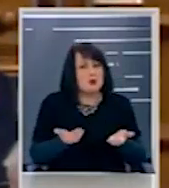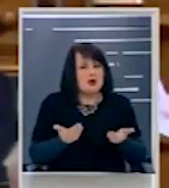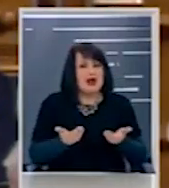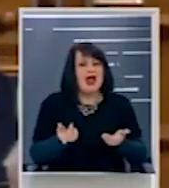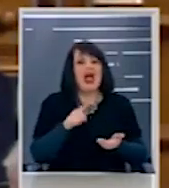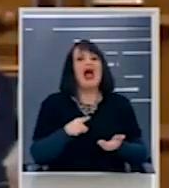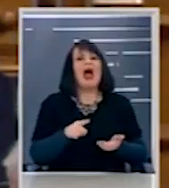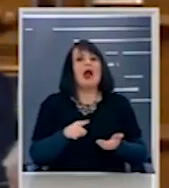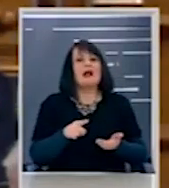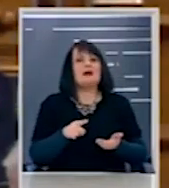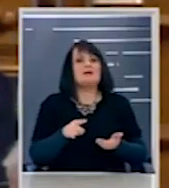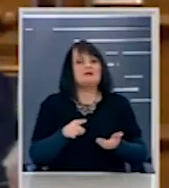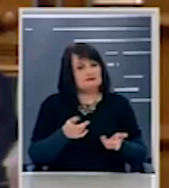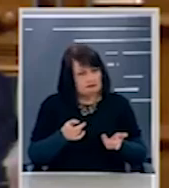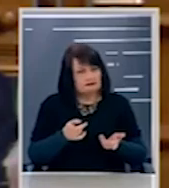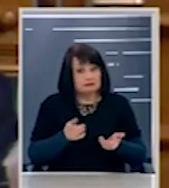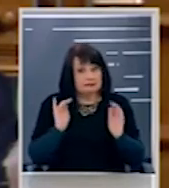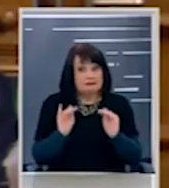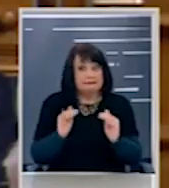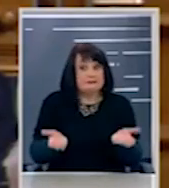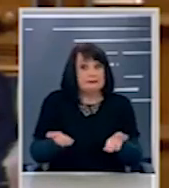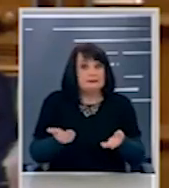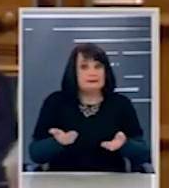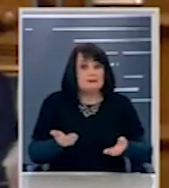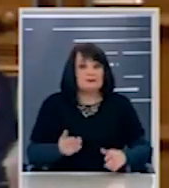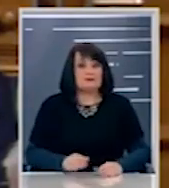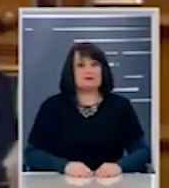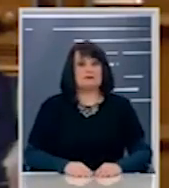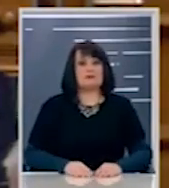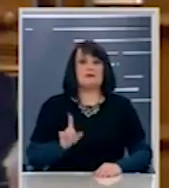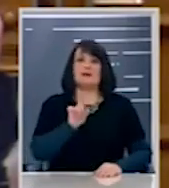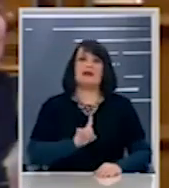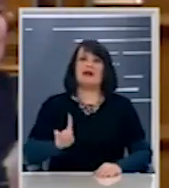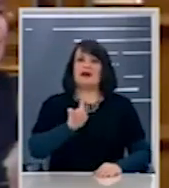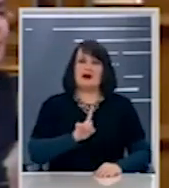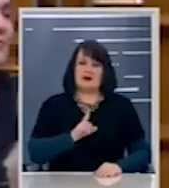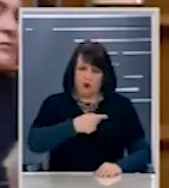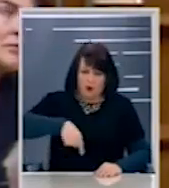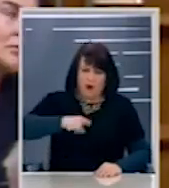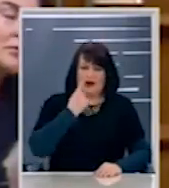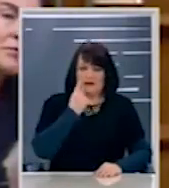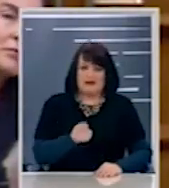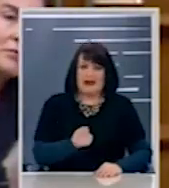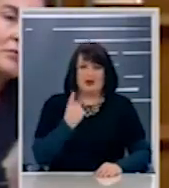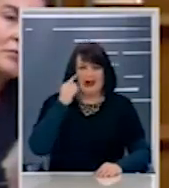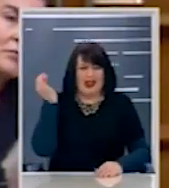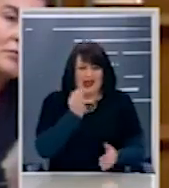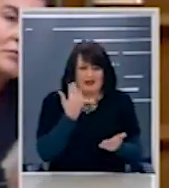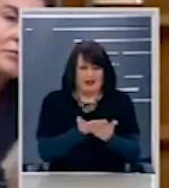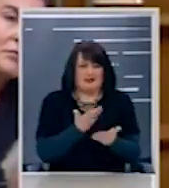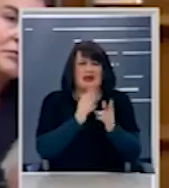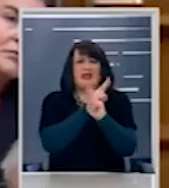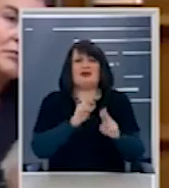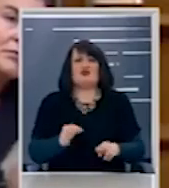άλλοι ακραίοι εντός της Νέας Δημοκρατίας. Και ενώ ήταν σε όλους πασιφανές ότι είναι παράλογες οι απαιτήσεις του